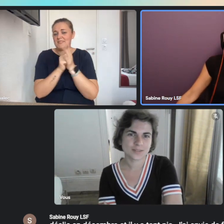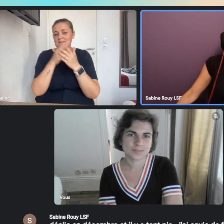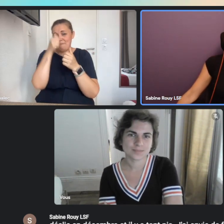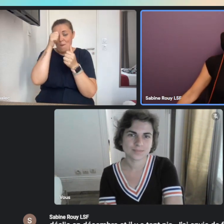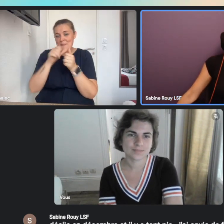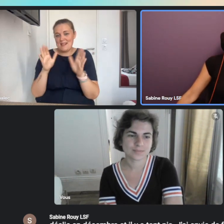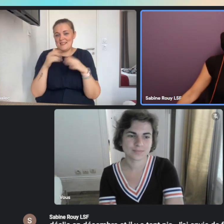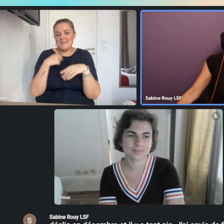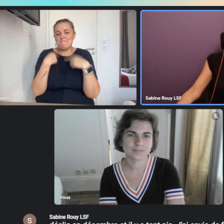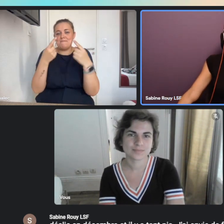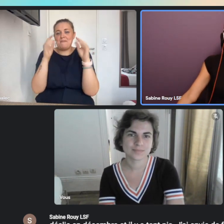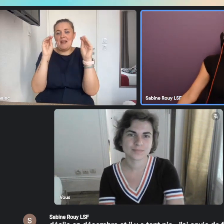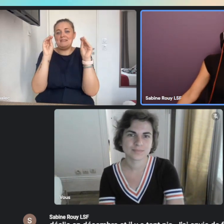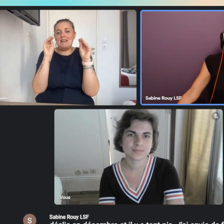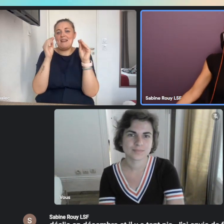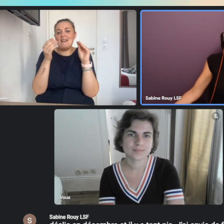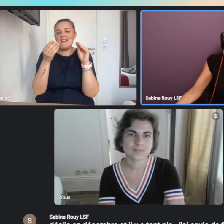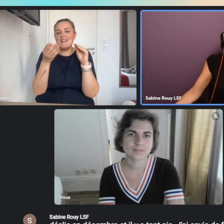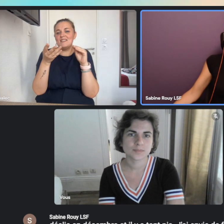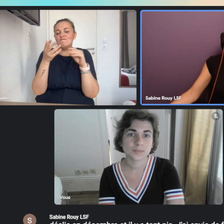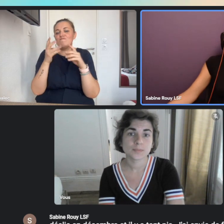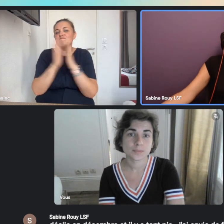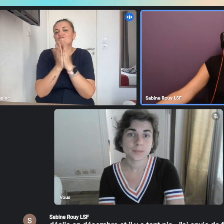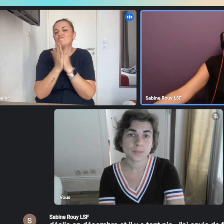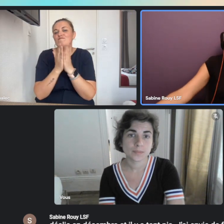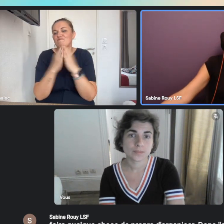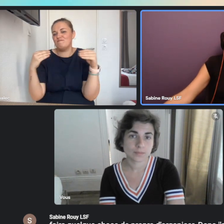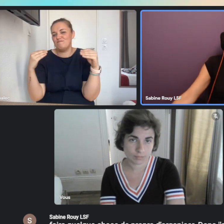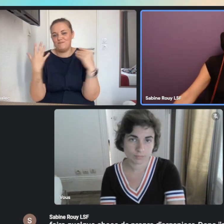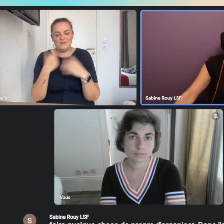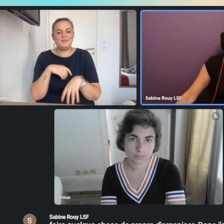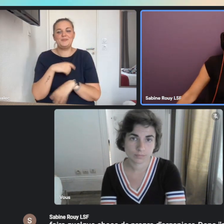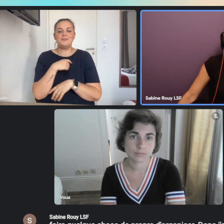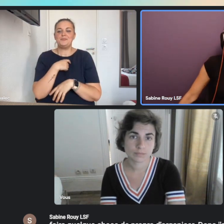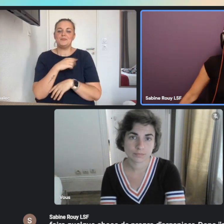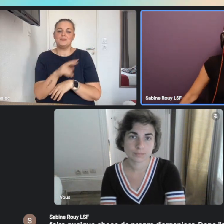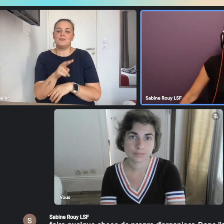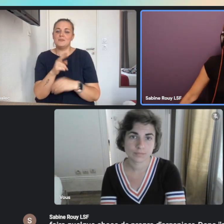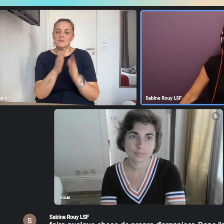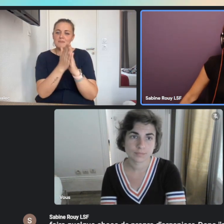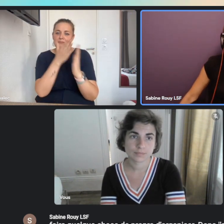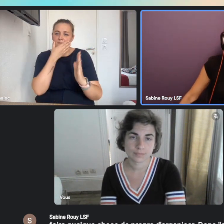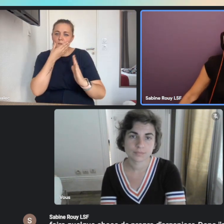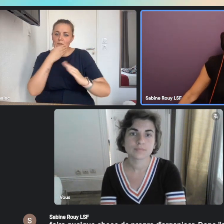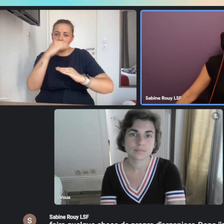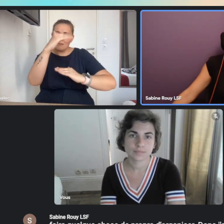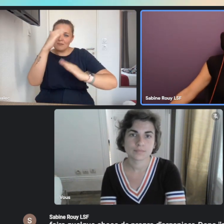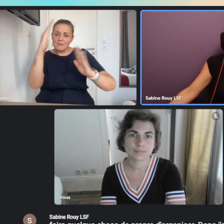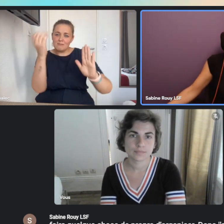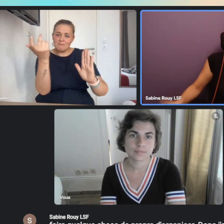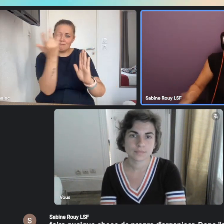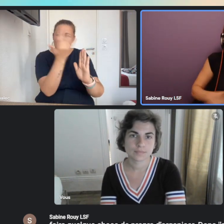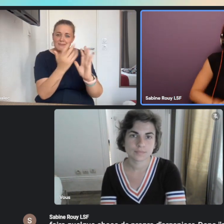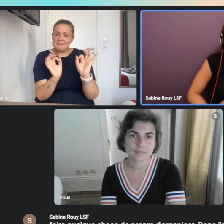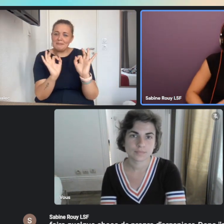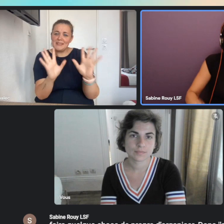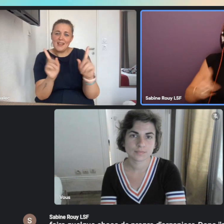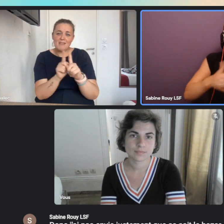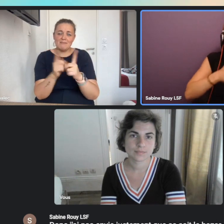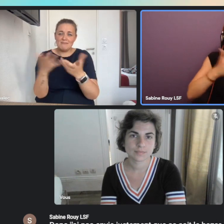simple» et je me souviens, du coup, j'ai été en magasin, justement acheter, un livre, un